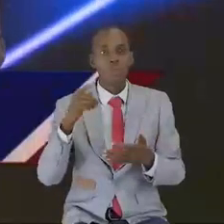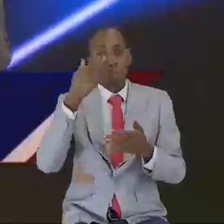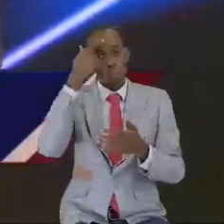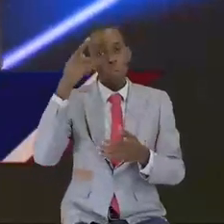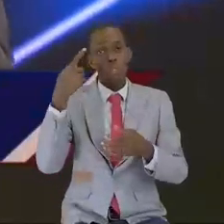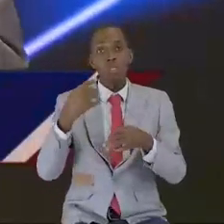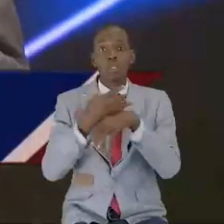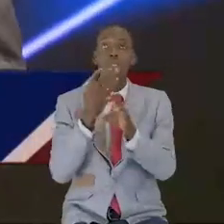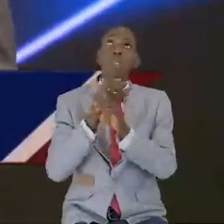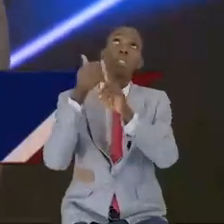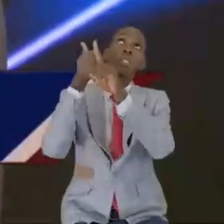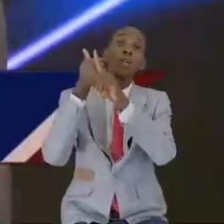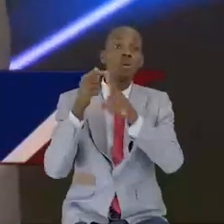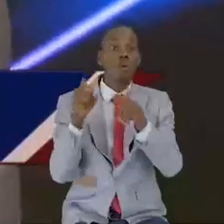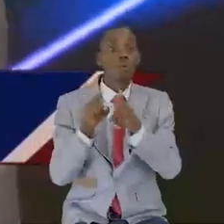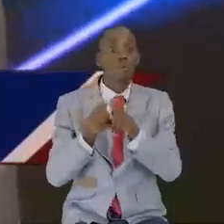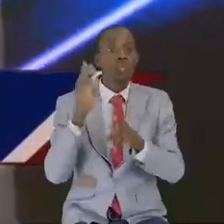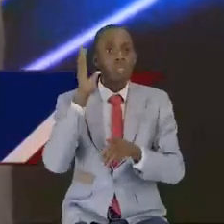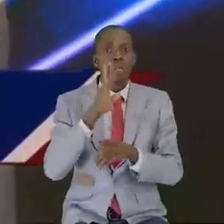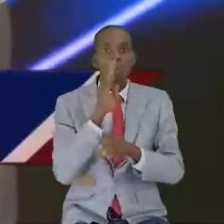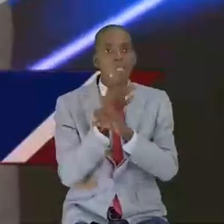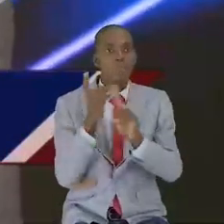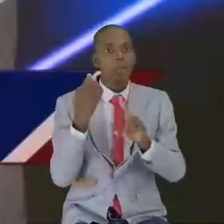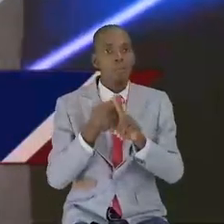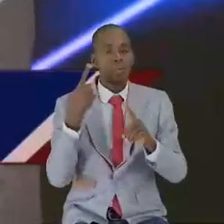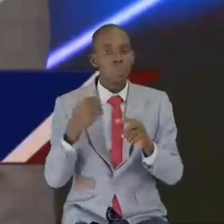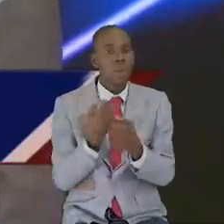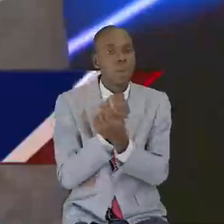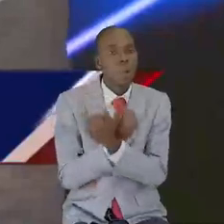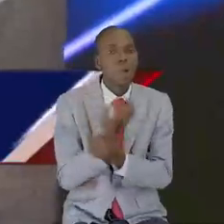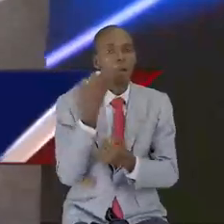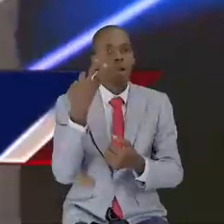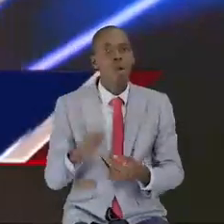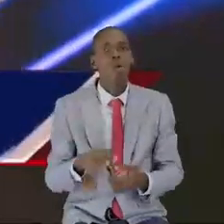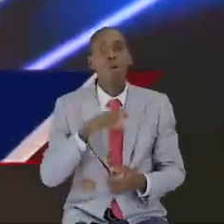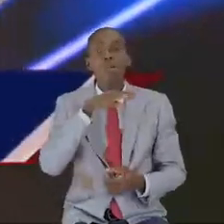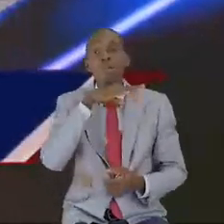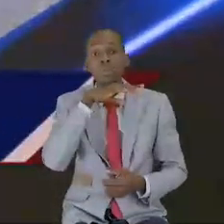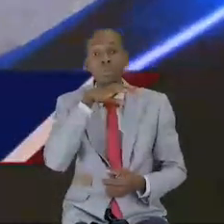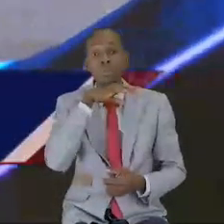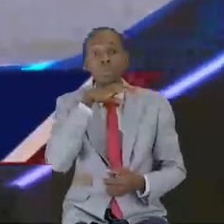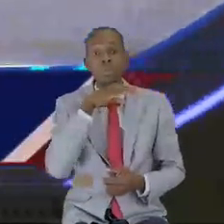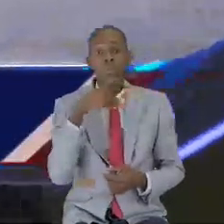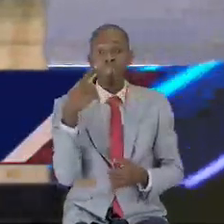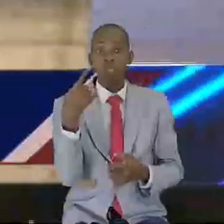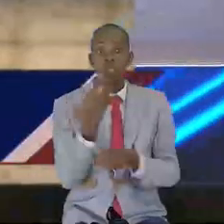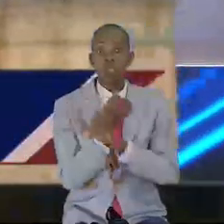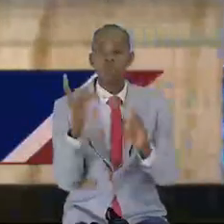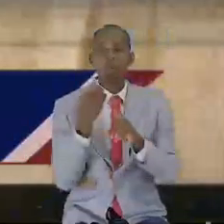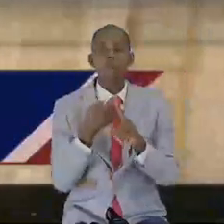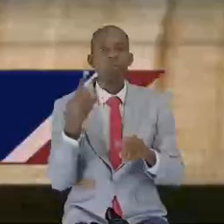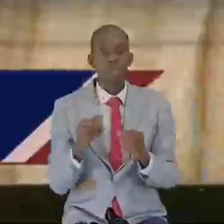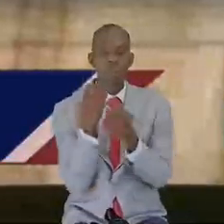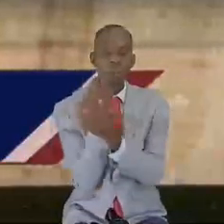8, 21. Avec l'espérance qu'elle aussi sera affranchie de la servitude de la